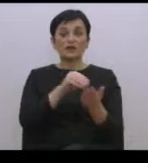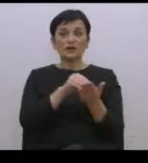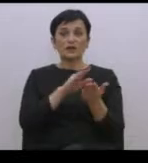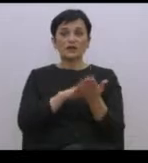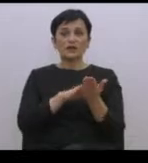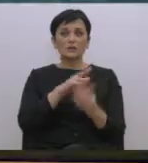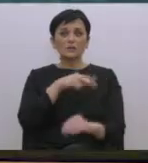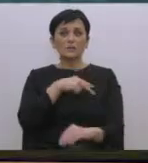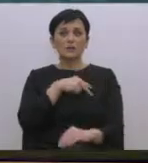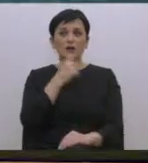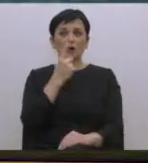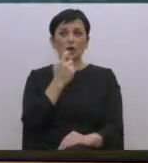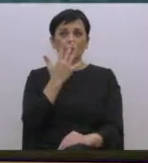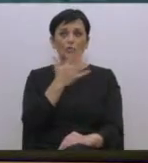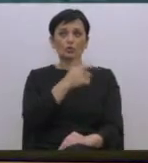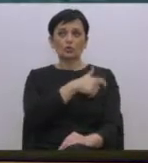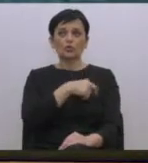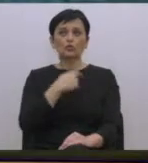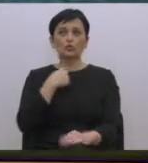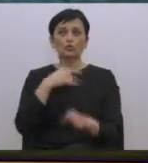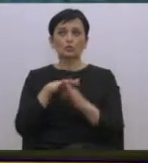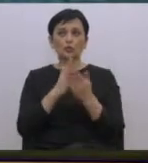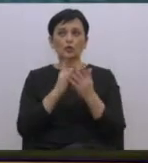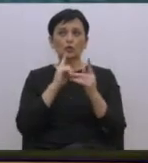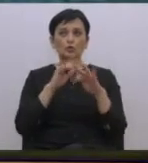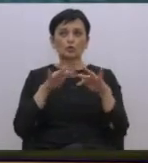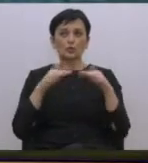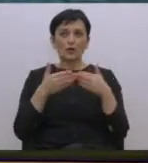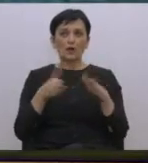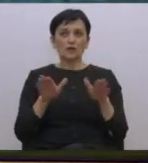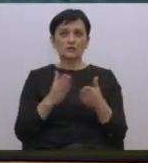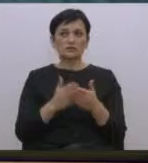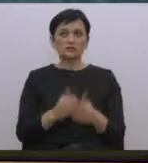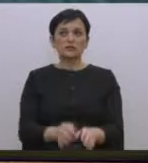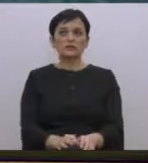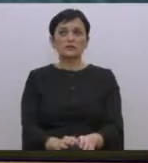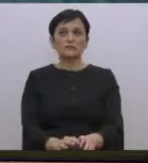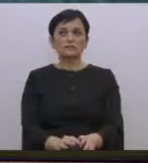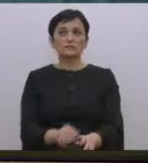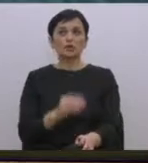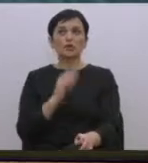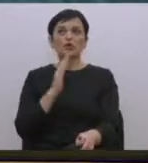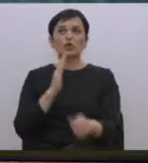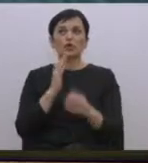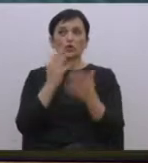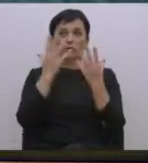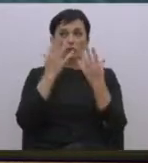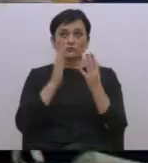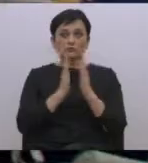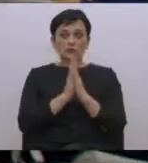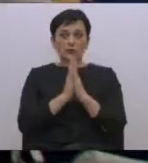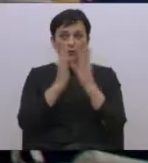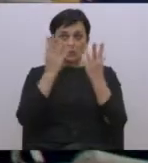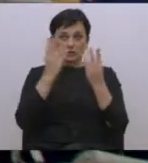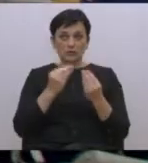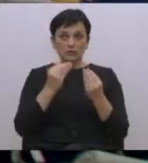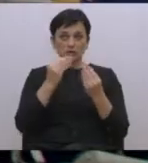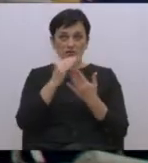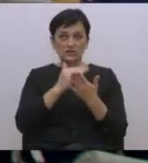Registrația gaia pentru sascut materuma, corum iaris, nu mă gasnăria. Colegi, vă rog, dau un pic sus. Cristian